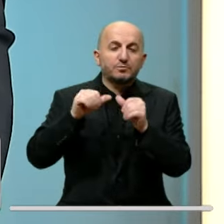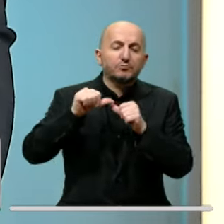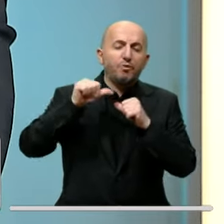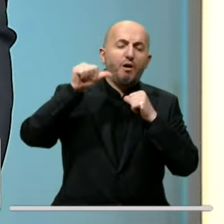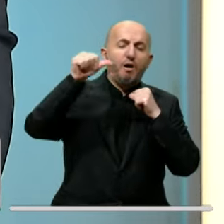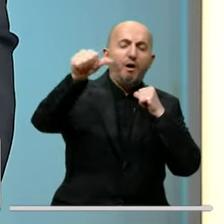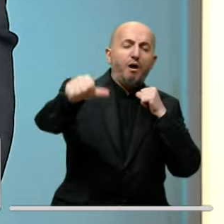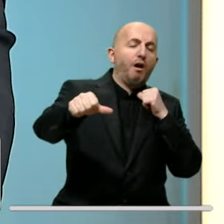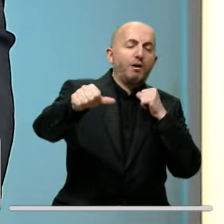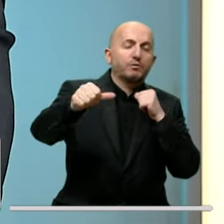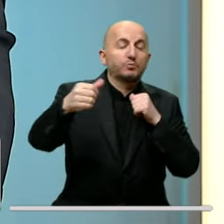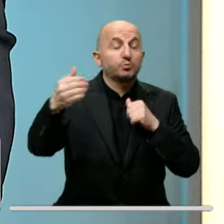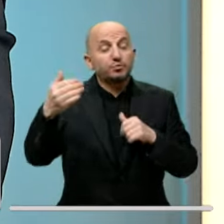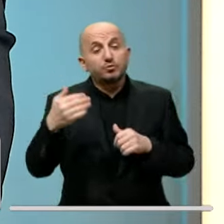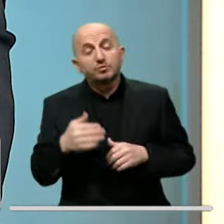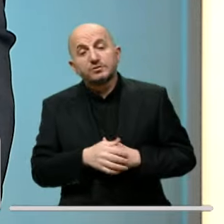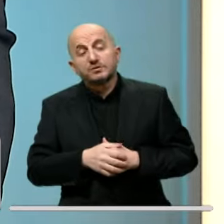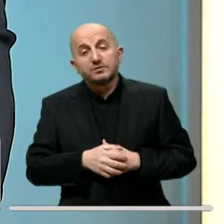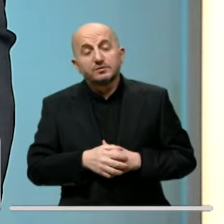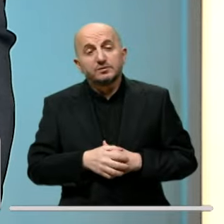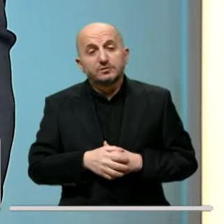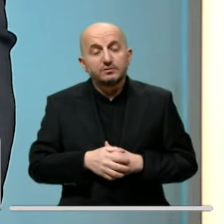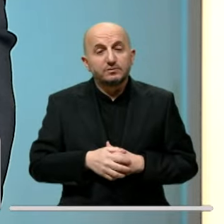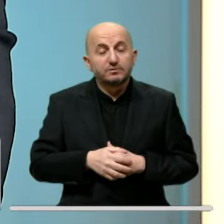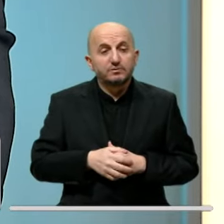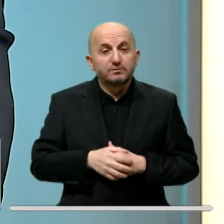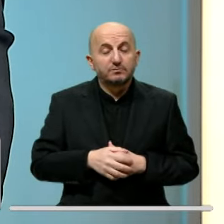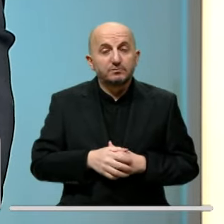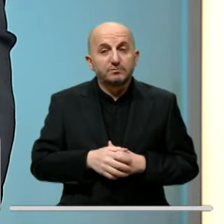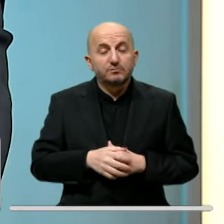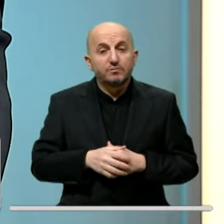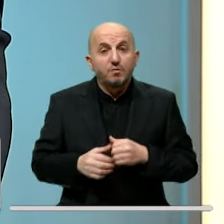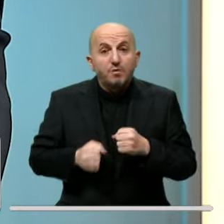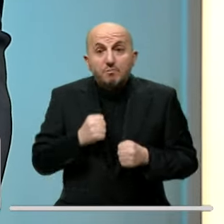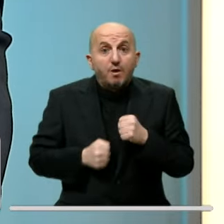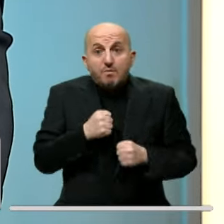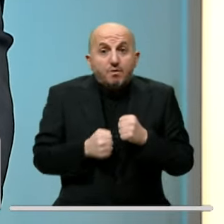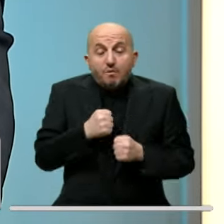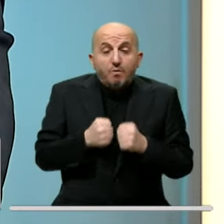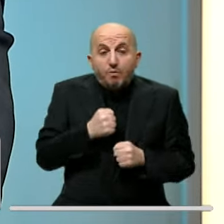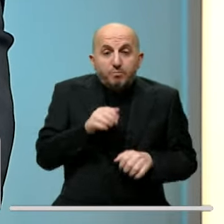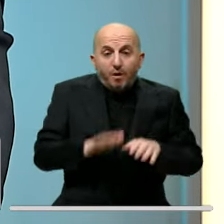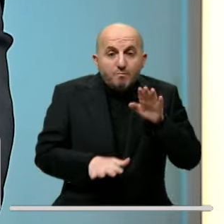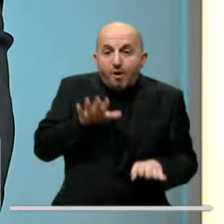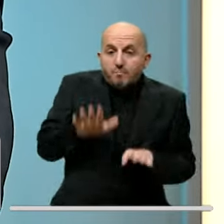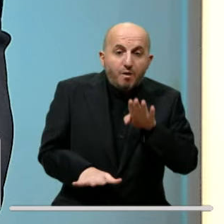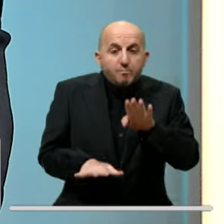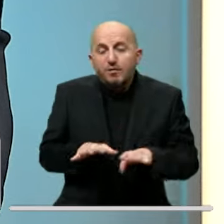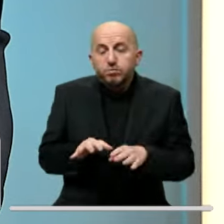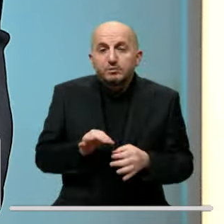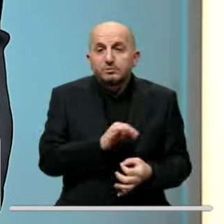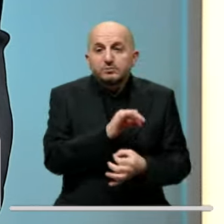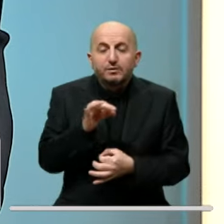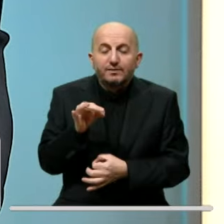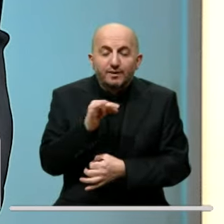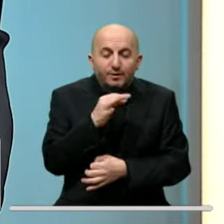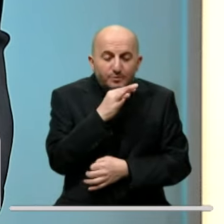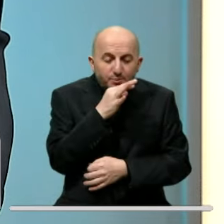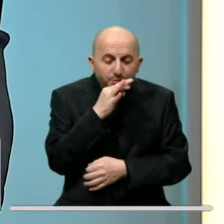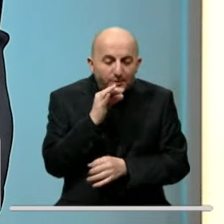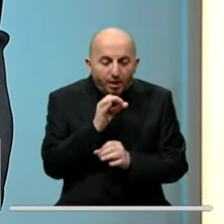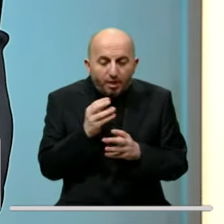Yani Ahmet Hamdi Akseki'yi düşünelim. Kalkar biz orada patır patır patır koşarsak bütün insanların huzurunu,